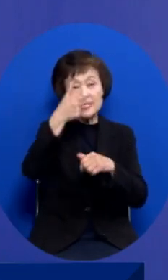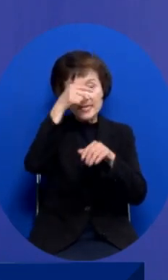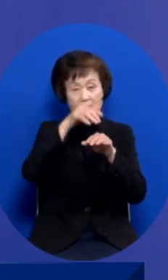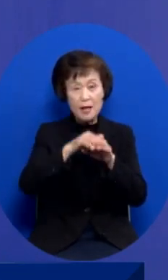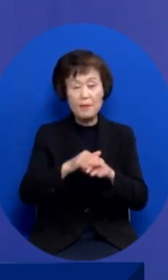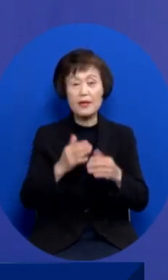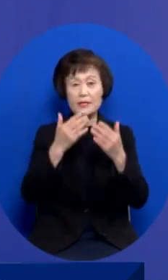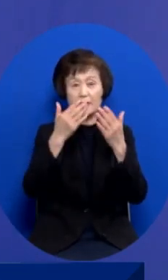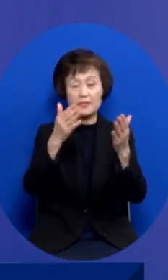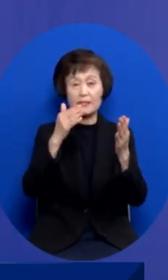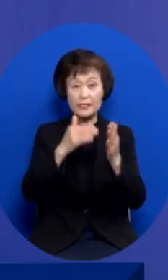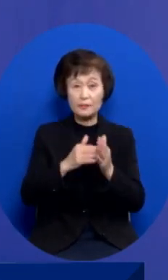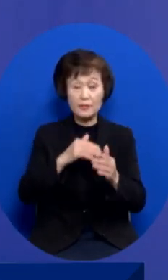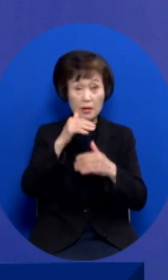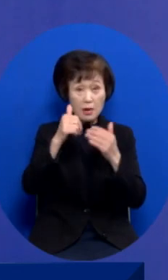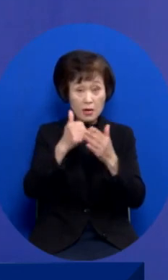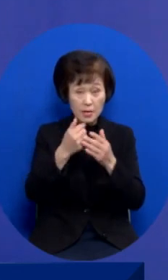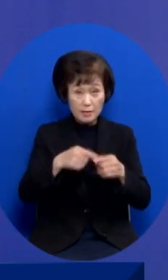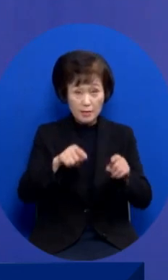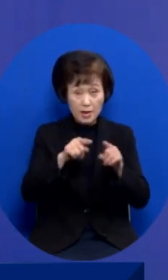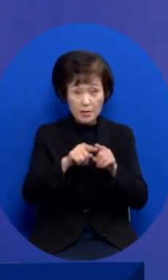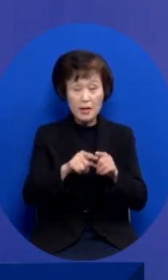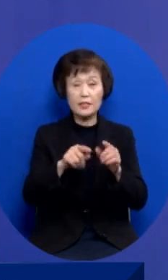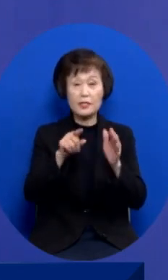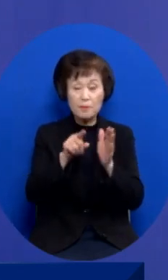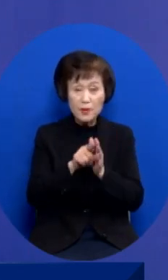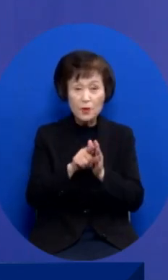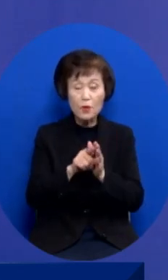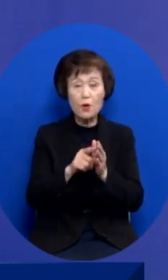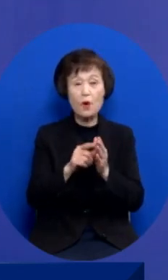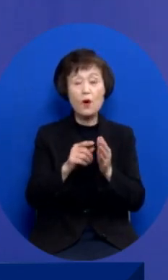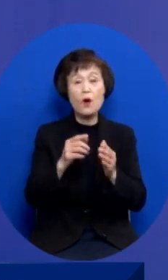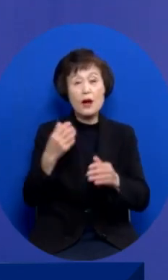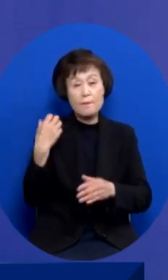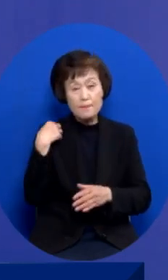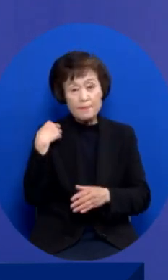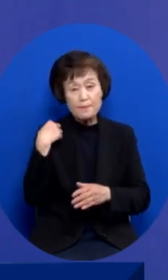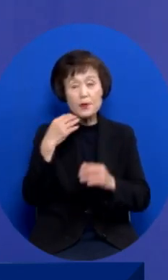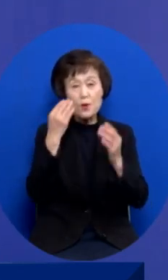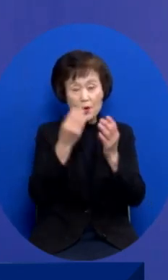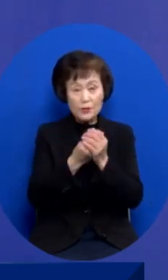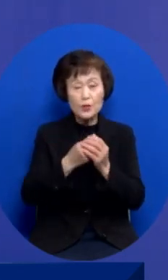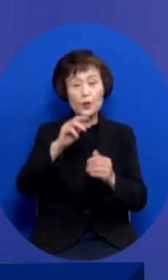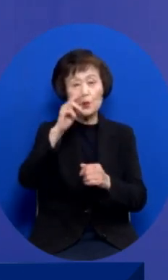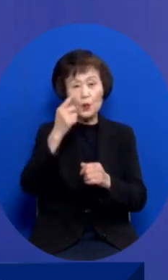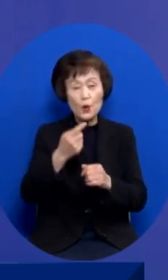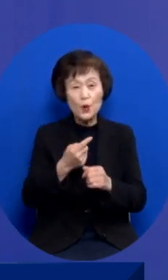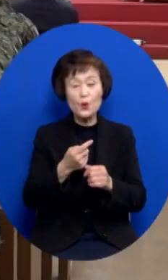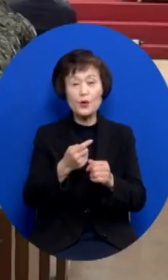파병 장병들은 하나님이 함께 하심을 믿고 임무를 완수할 것을 다짐했습니다. 김인혜 기자입니다.